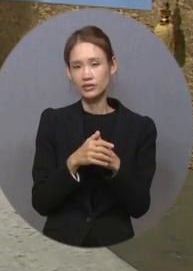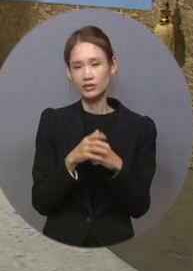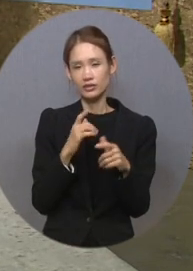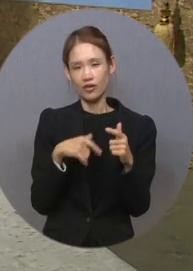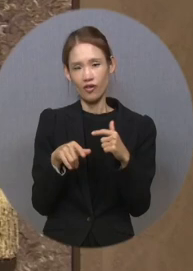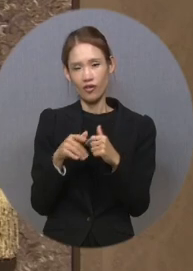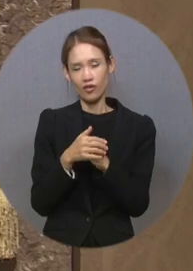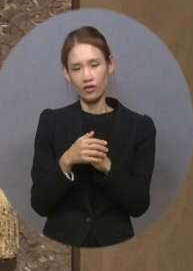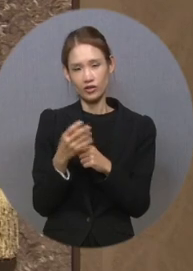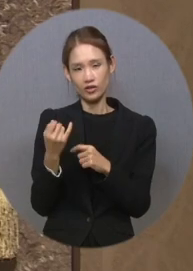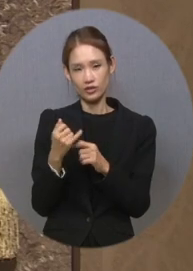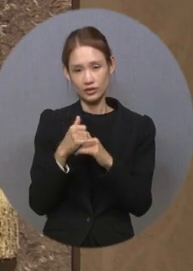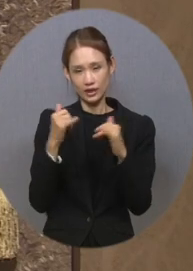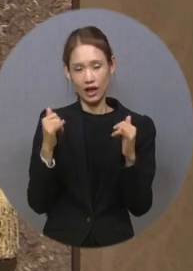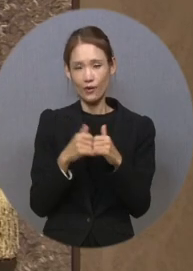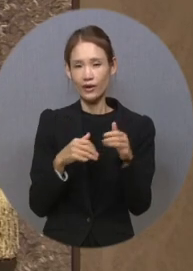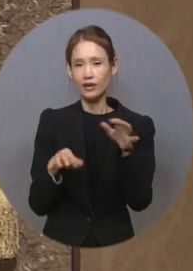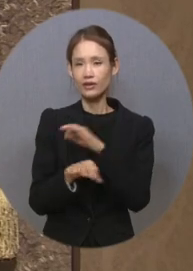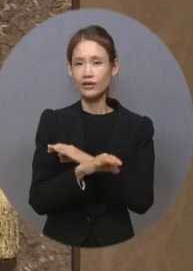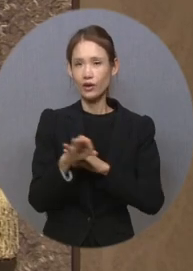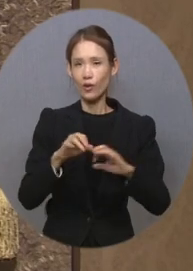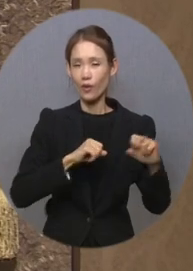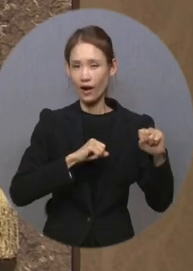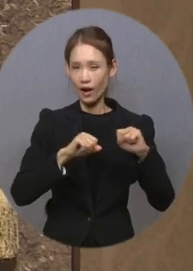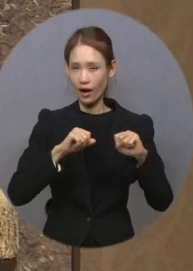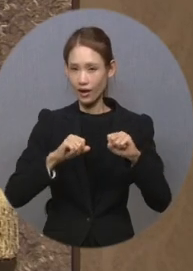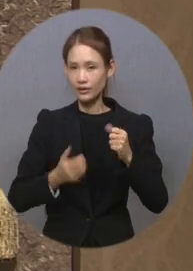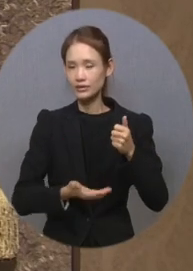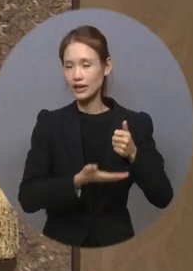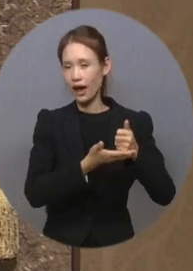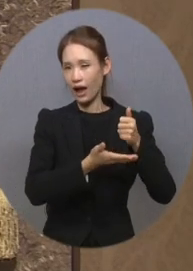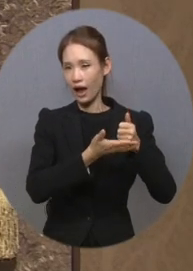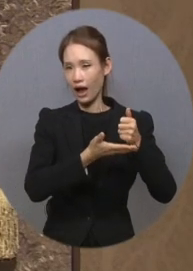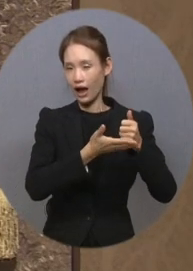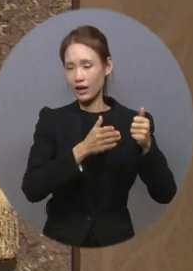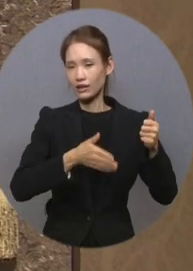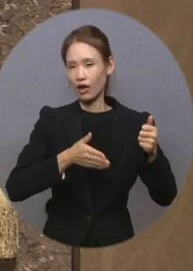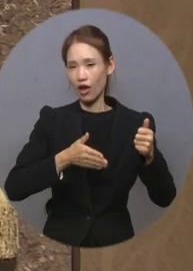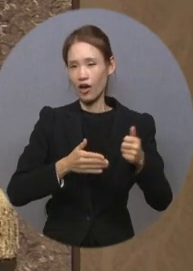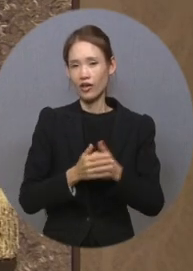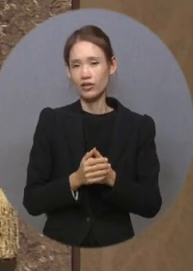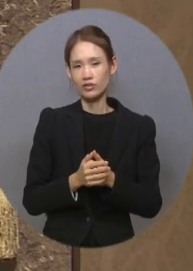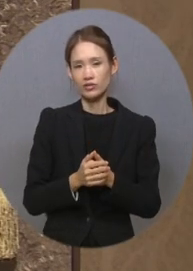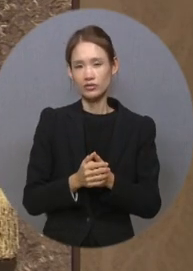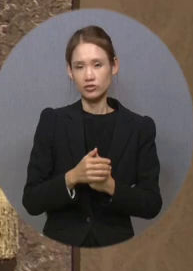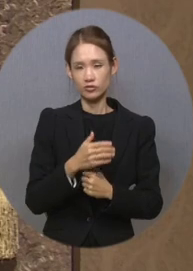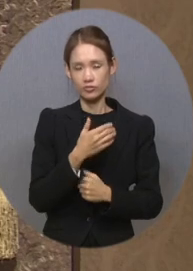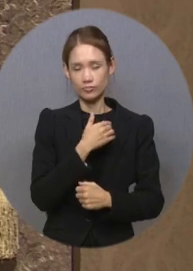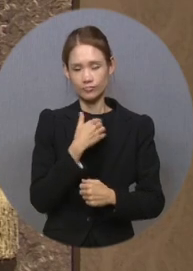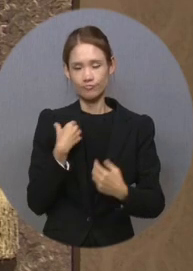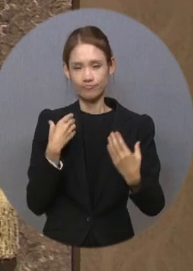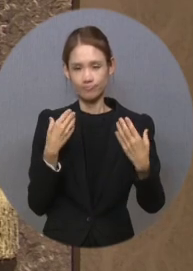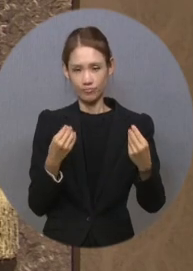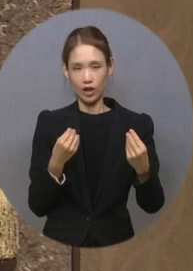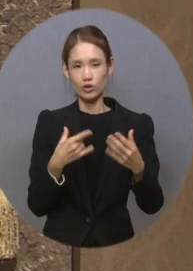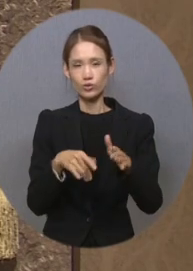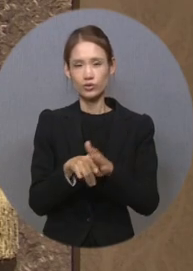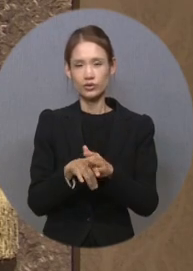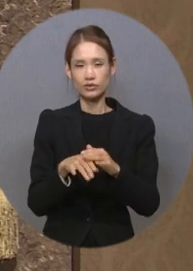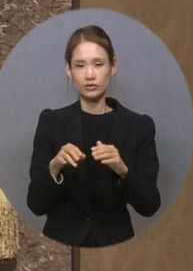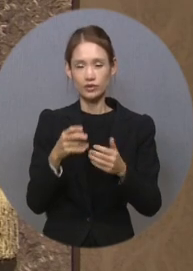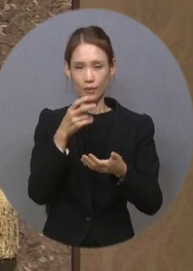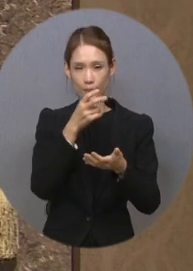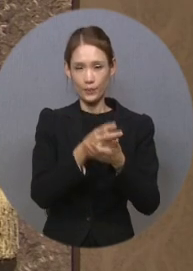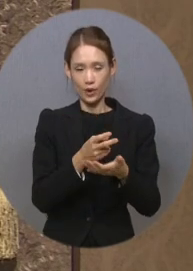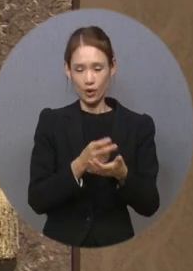또 여성들의 사회 경제 네. 활동을 조금 더 장려하라 그런 게 있는데 그런 거를 충족할 수 있도록 예. 현재 저희가 제도를